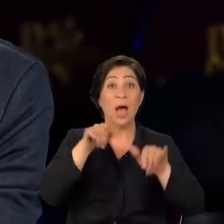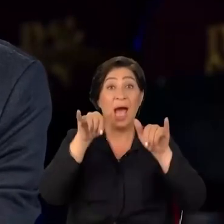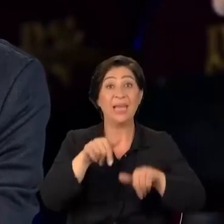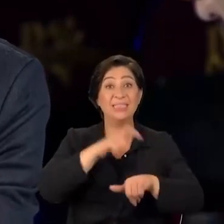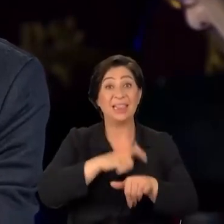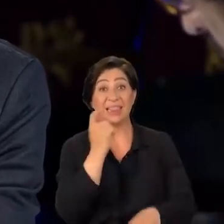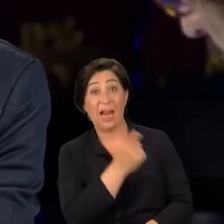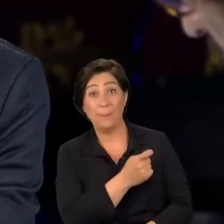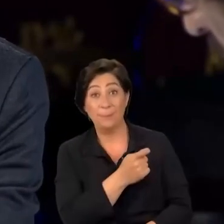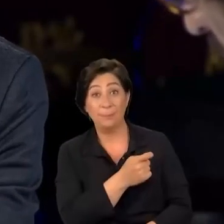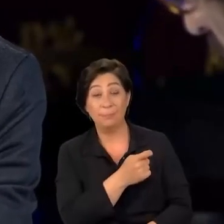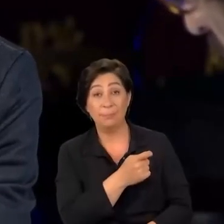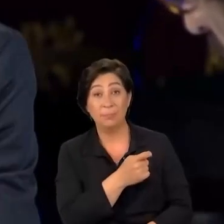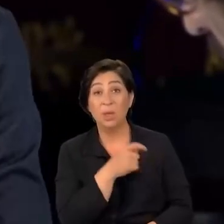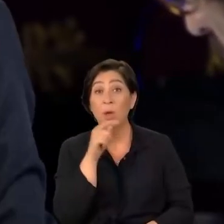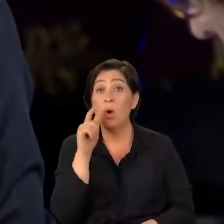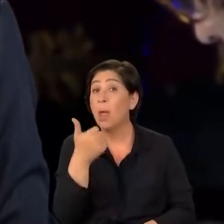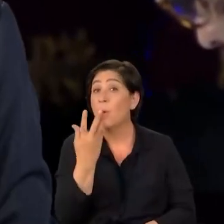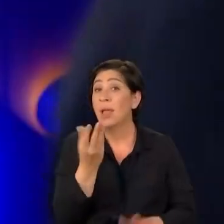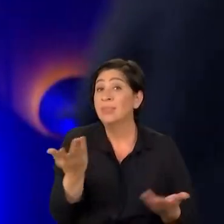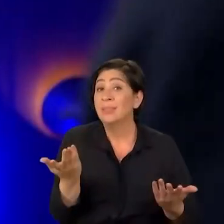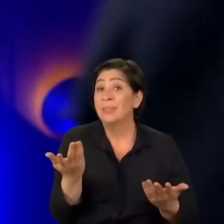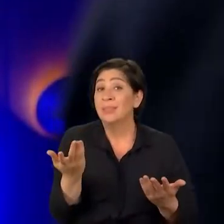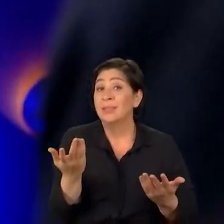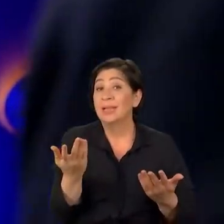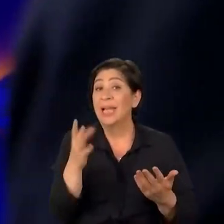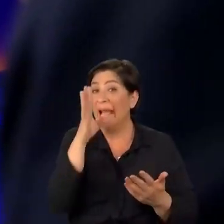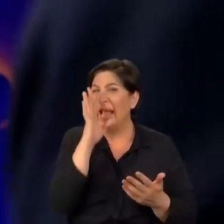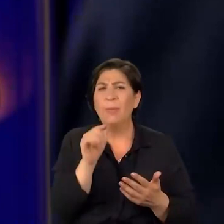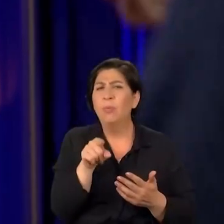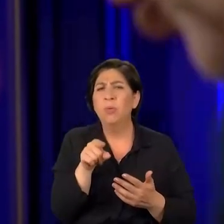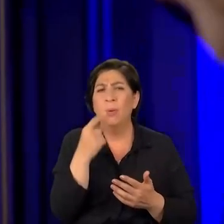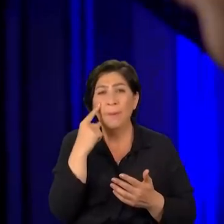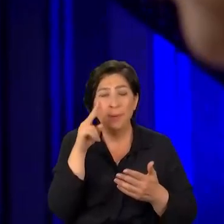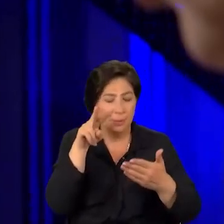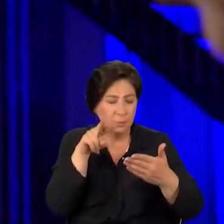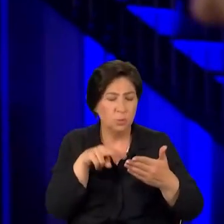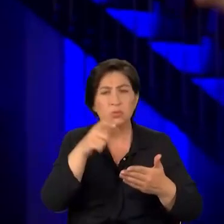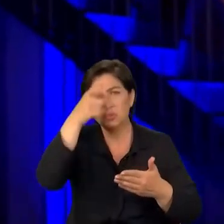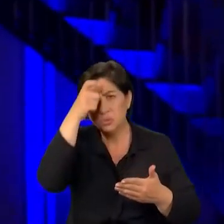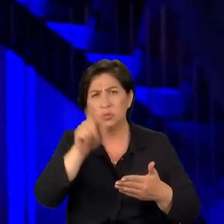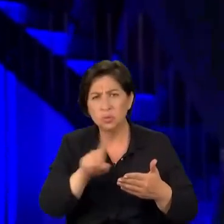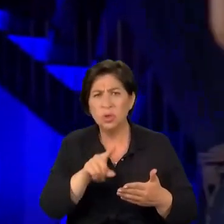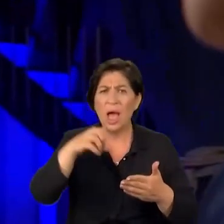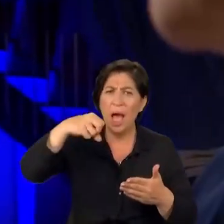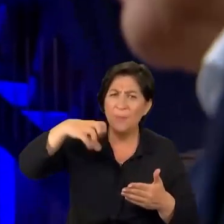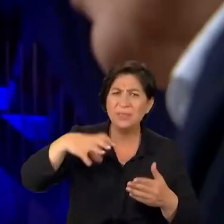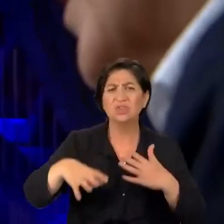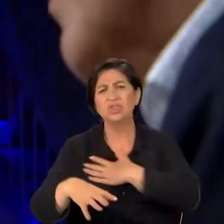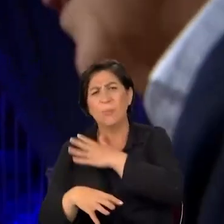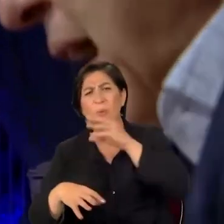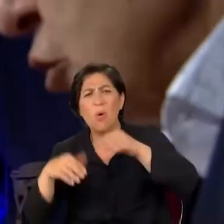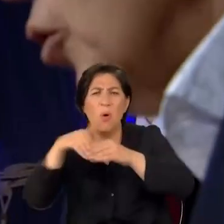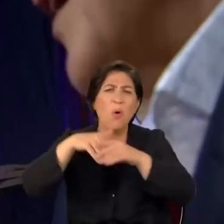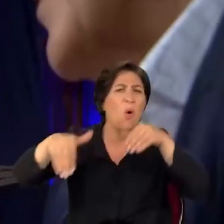talep. Önemli olan şu ama, kim bunlar diye baktığınız zaman Türk veya Kürt, AK Parti'ye oy veren, CHP'ye oy